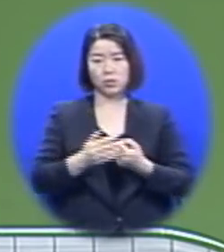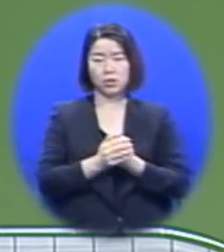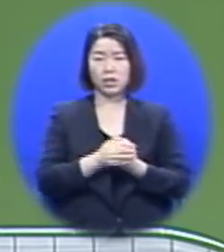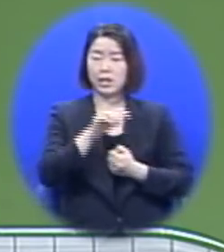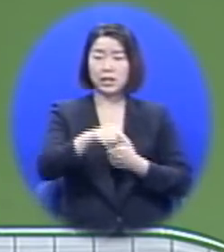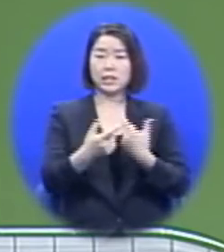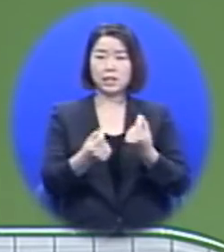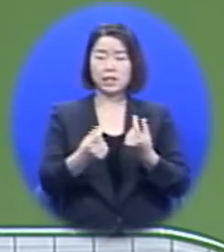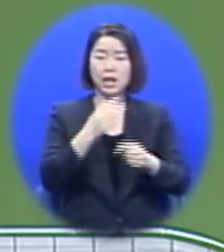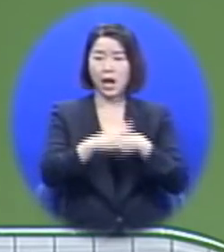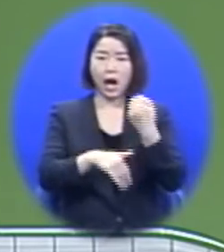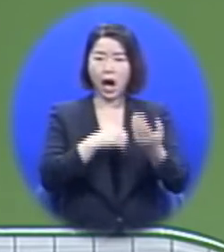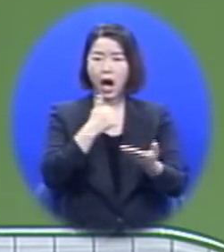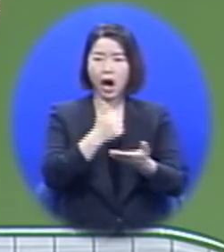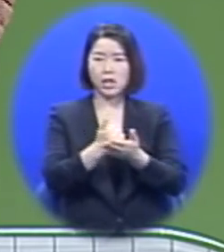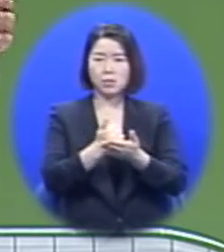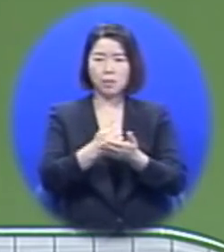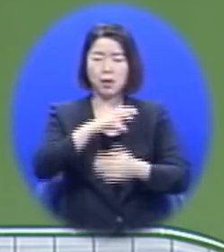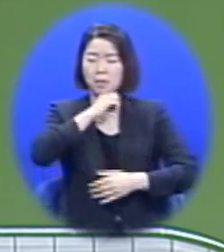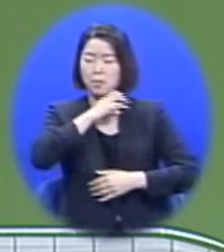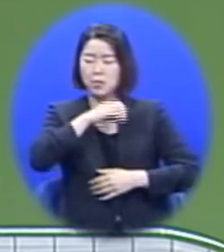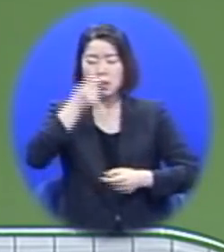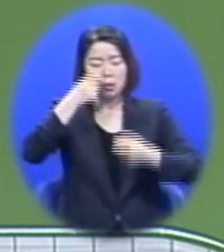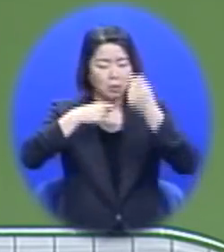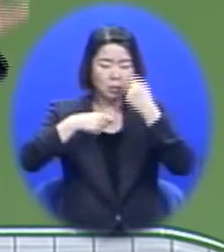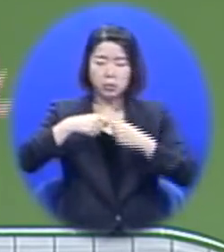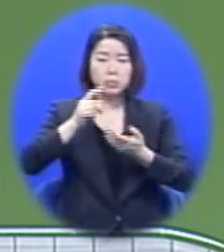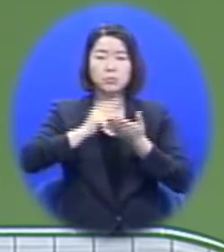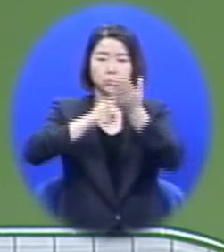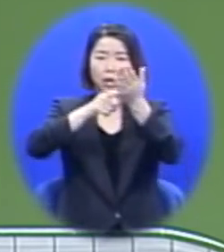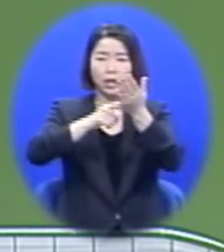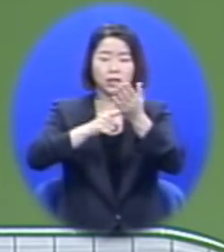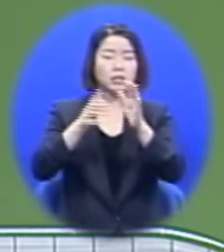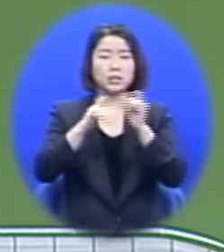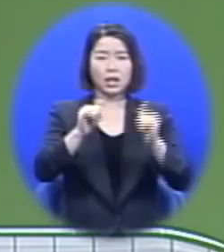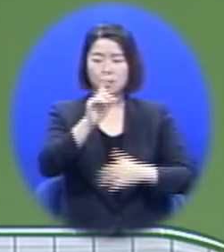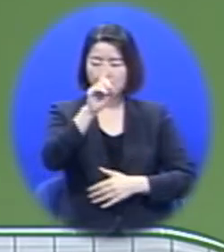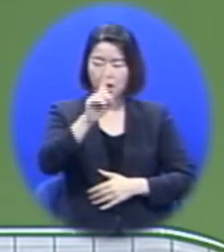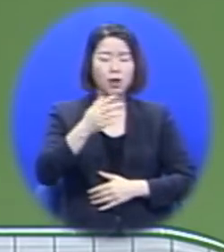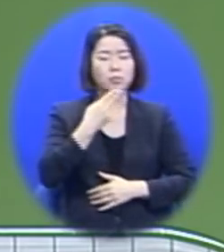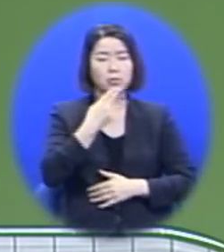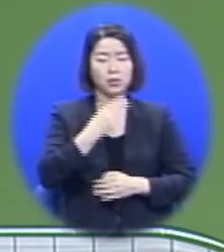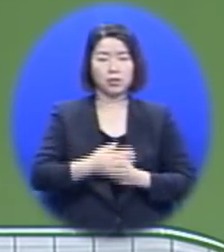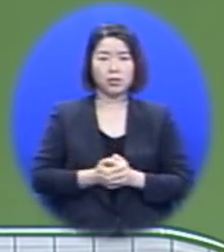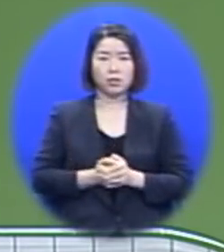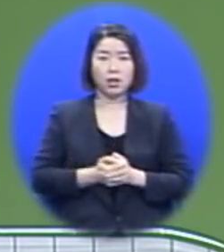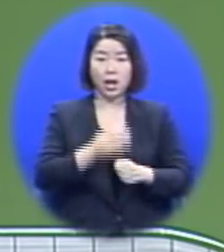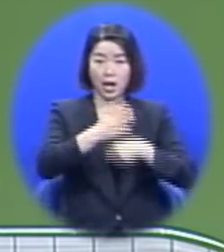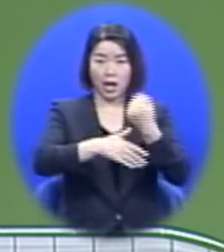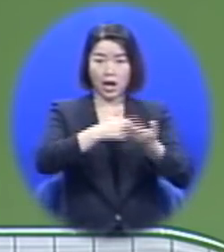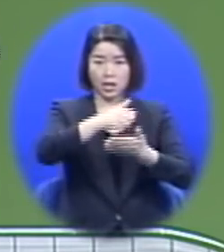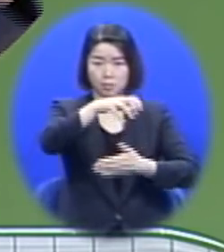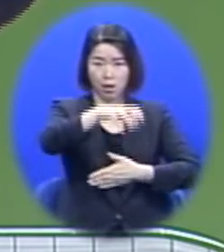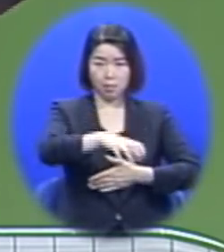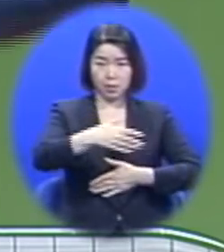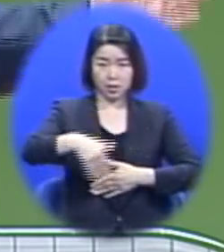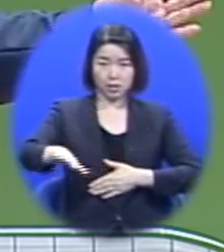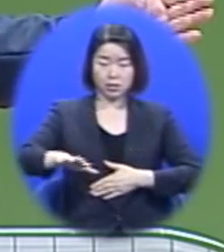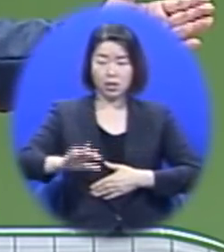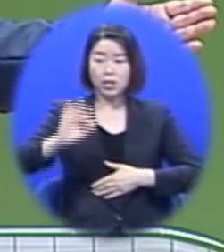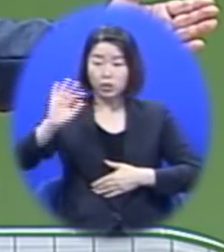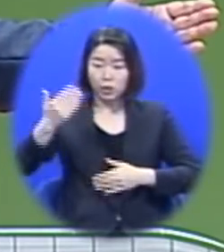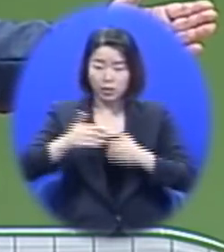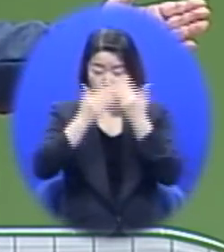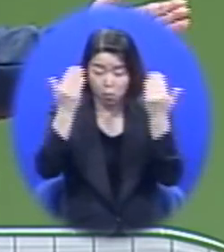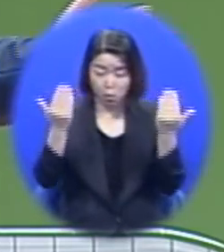이렇게 하나님 앞에 따지거나 울고 불고 할 사람 여기에 아무도 없습니다. 하나님 앞에 가서 그 되어진 모든 것을